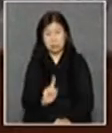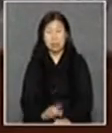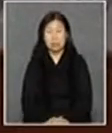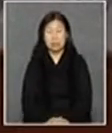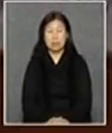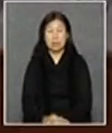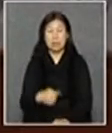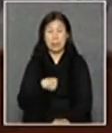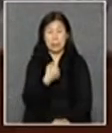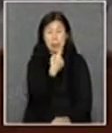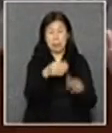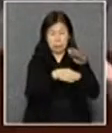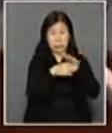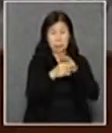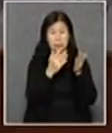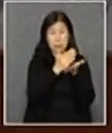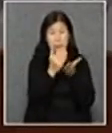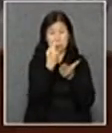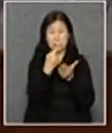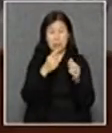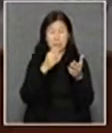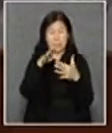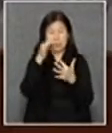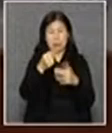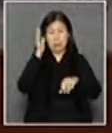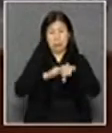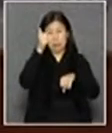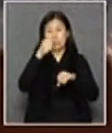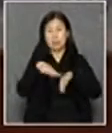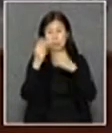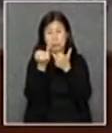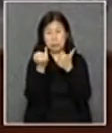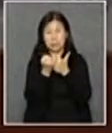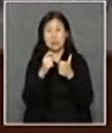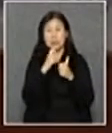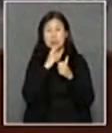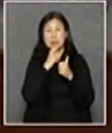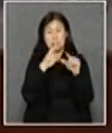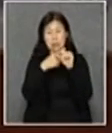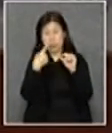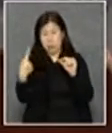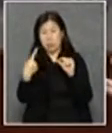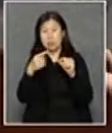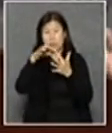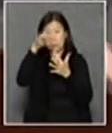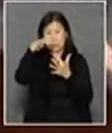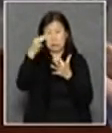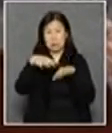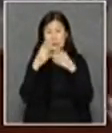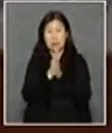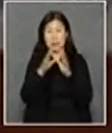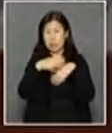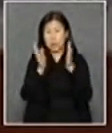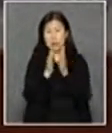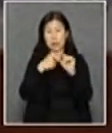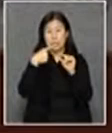要是每班都派人的話，我就會選擇最厲害的學生。如果每方裡面派人的話，我只有找全方最厲